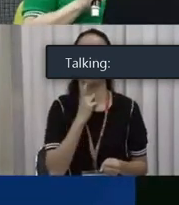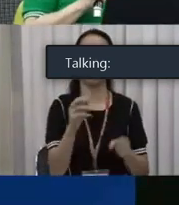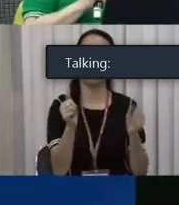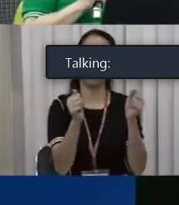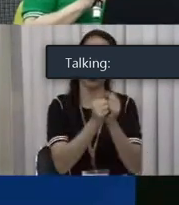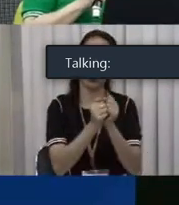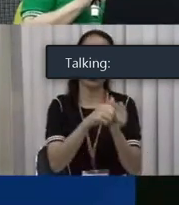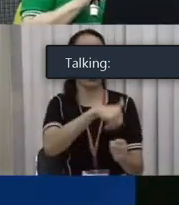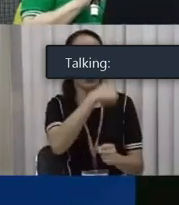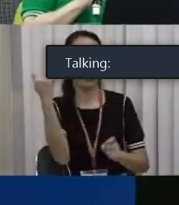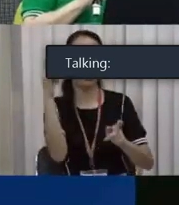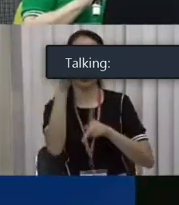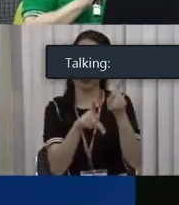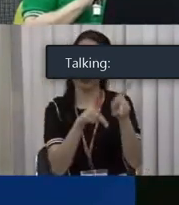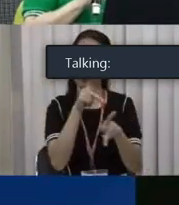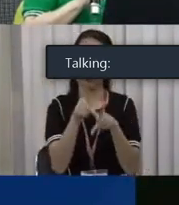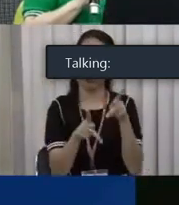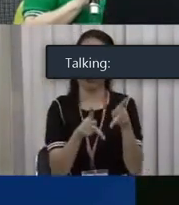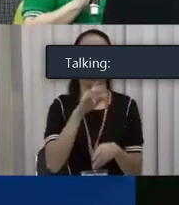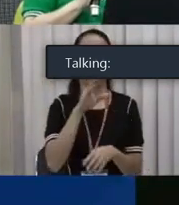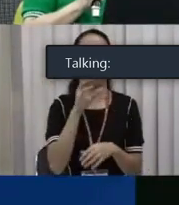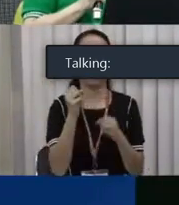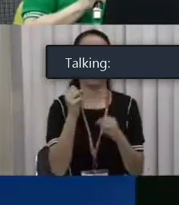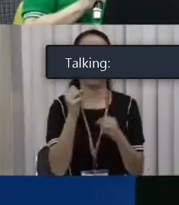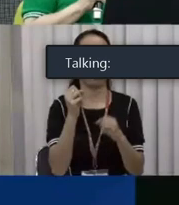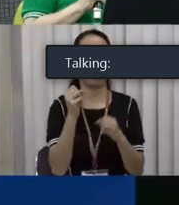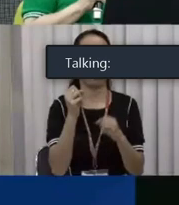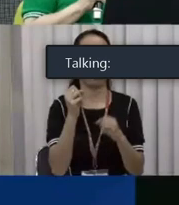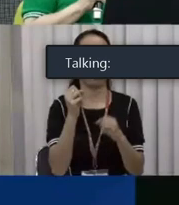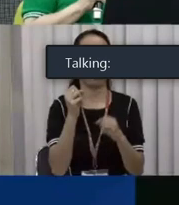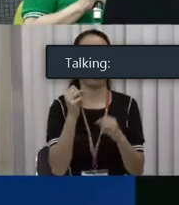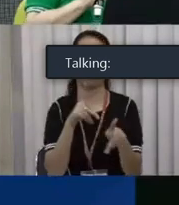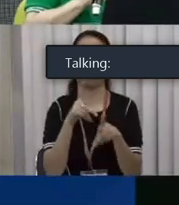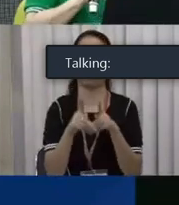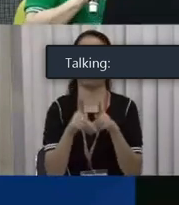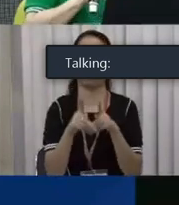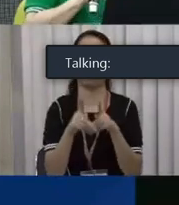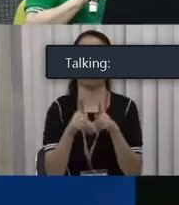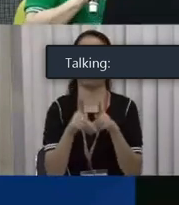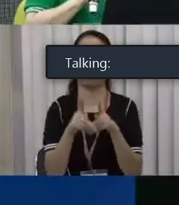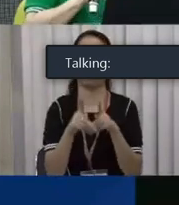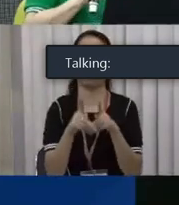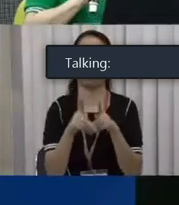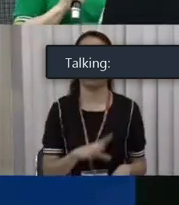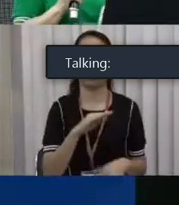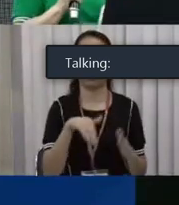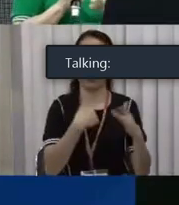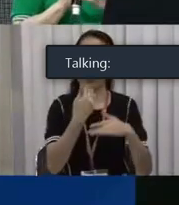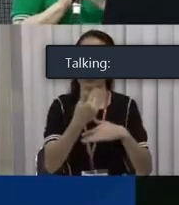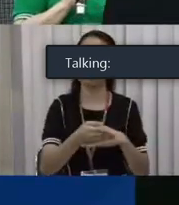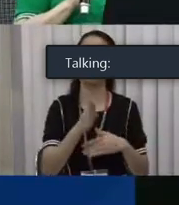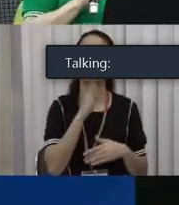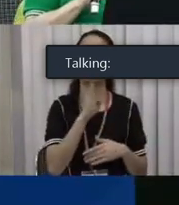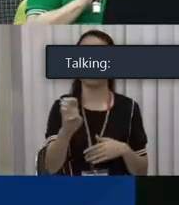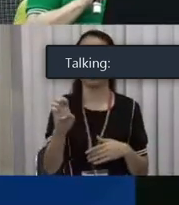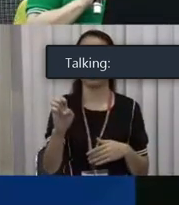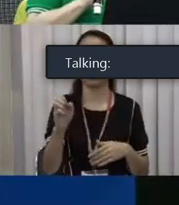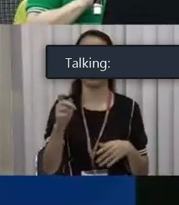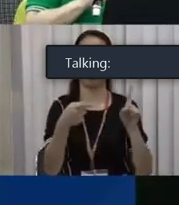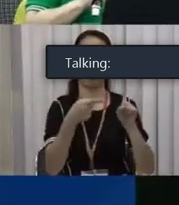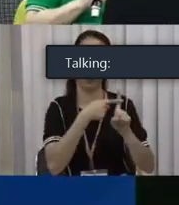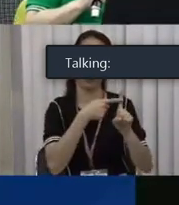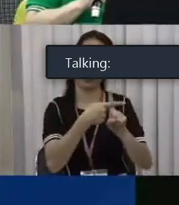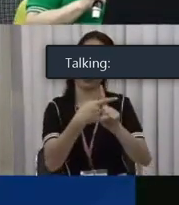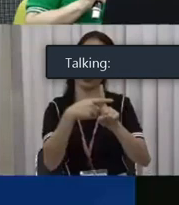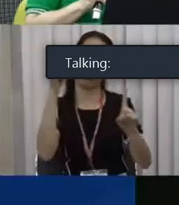kita makahibalo mag huy-huy sa atong kuan kauban, no, sa trabaho. Be positive